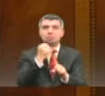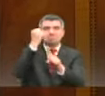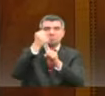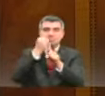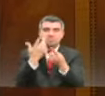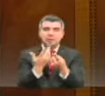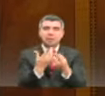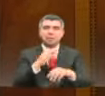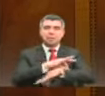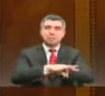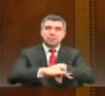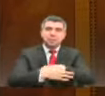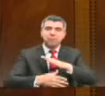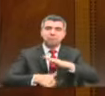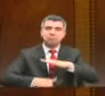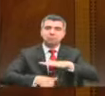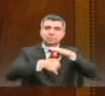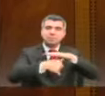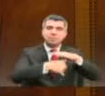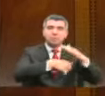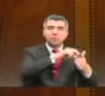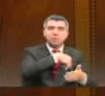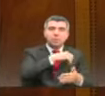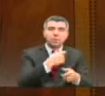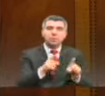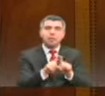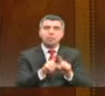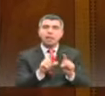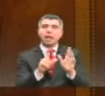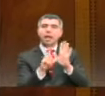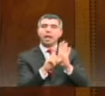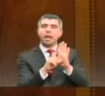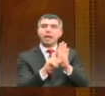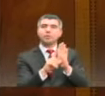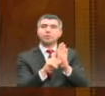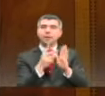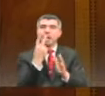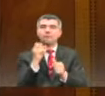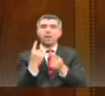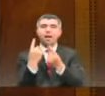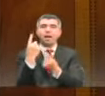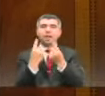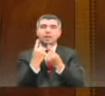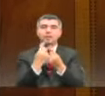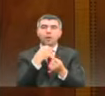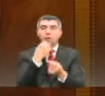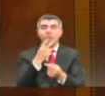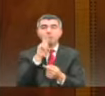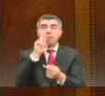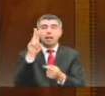الإدارة تكون في مستوى رهانات دستور المملكة وتستجيب لتطلعات جلالة